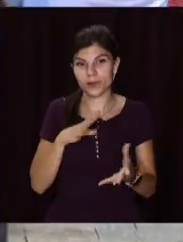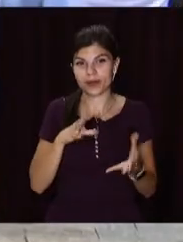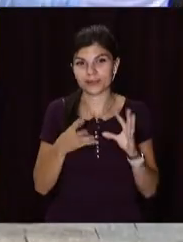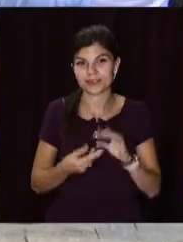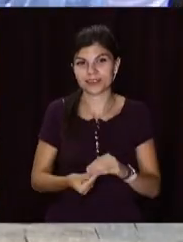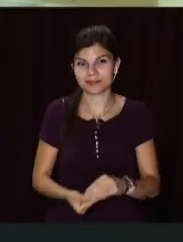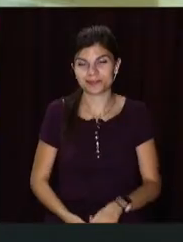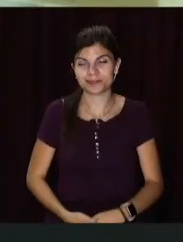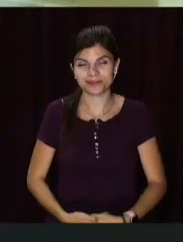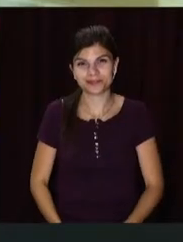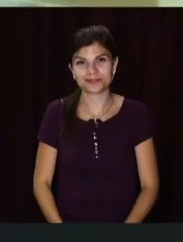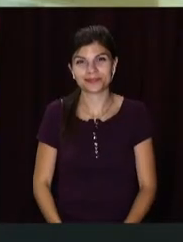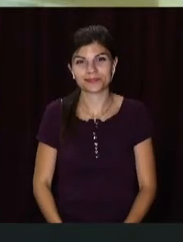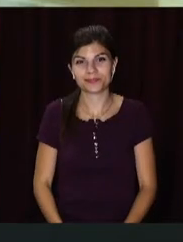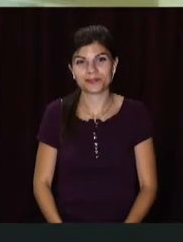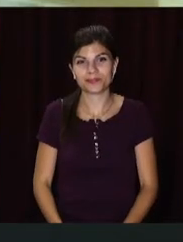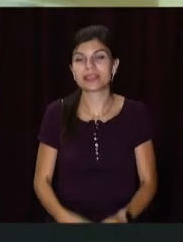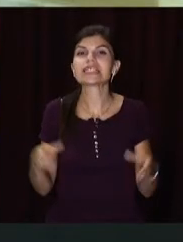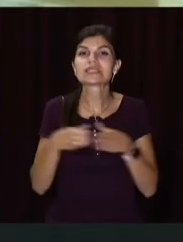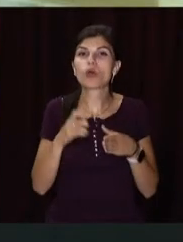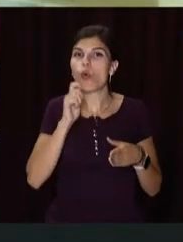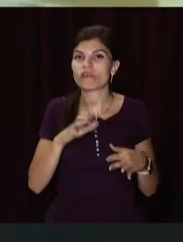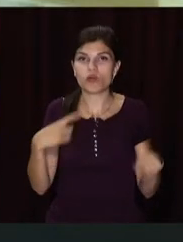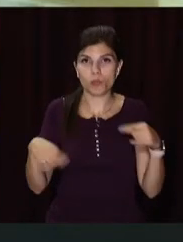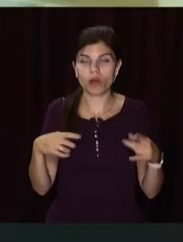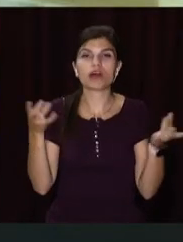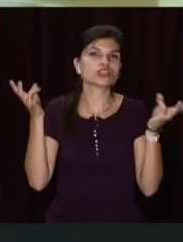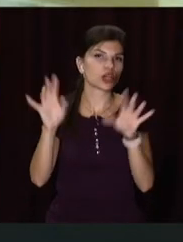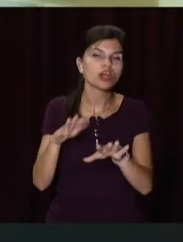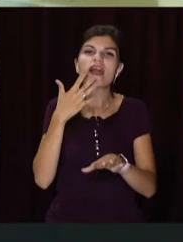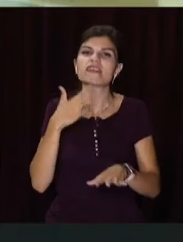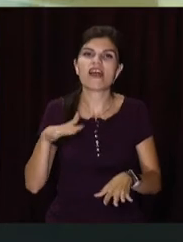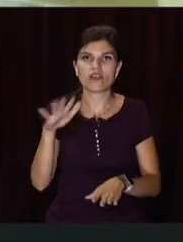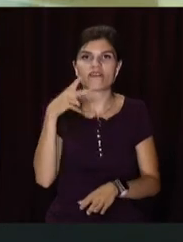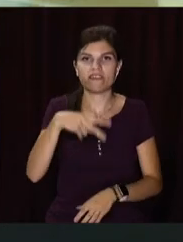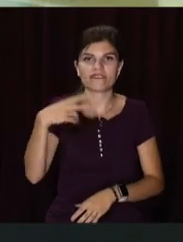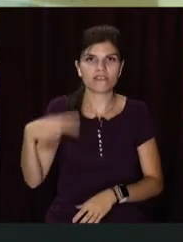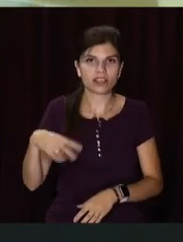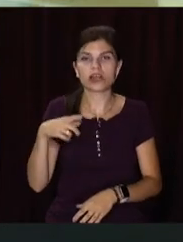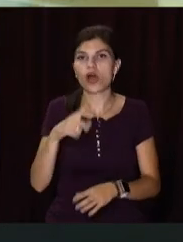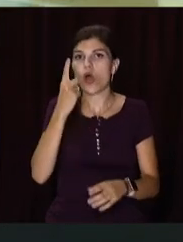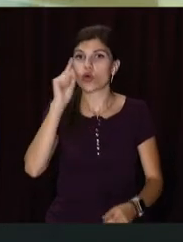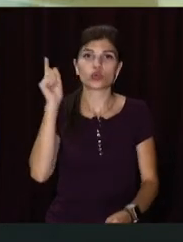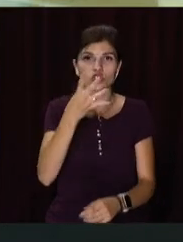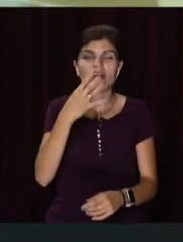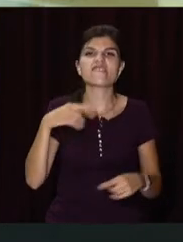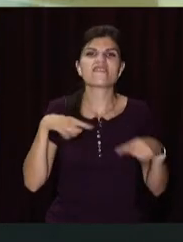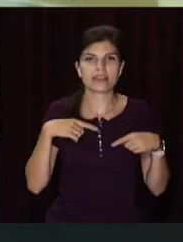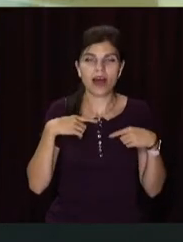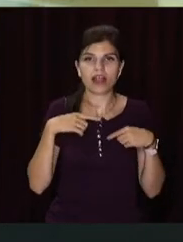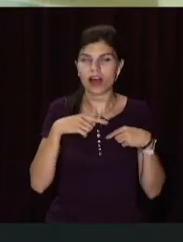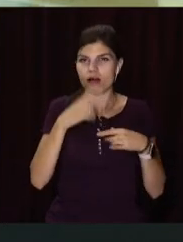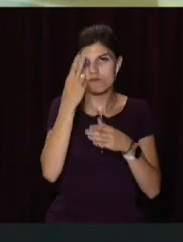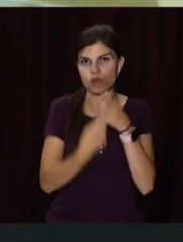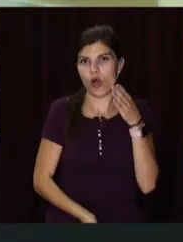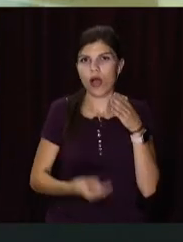телеканал «Відкритий». Збірна України з футболу залишила Євро-2020. В 1/4 фіналу наші футболісти